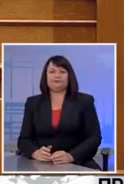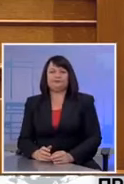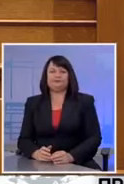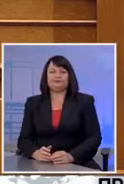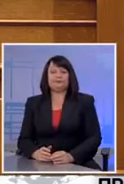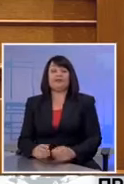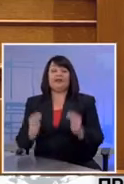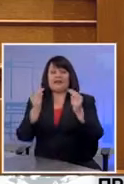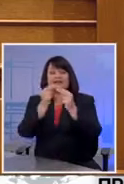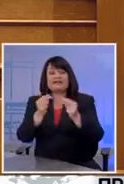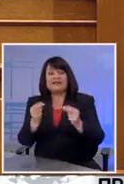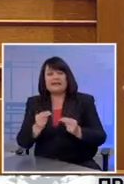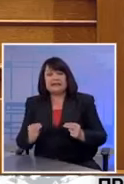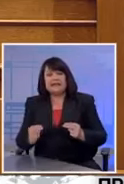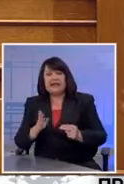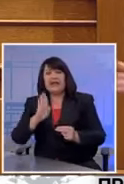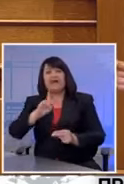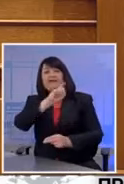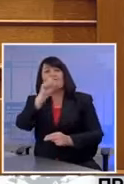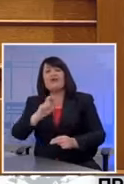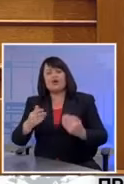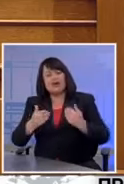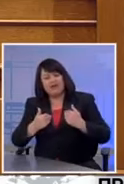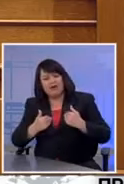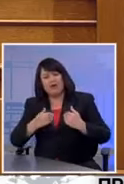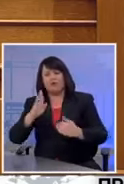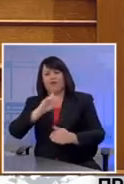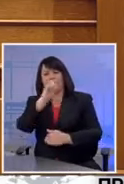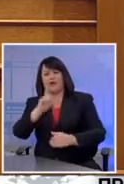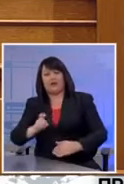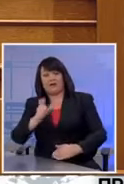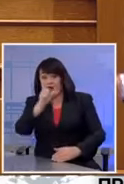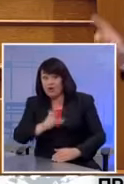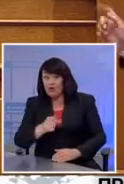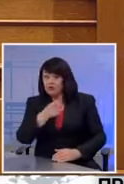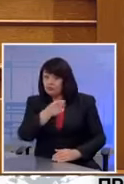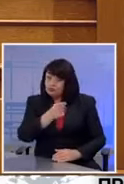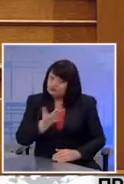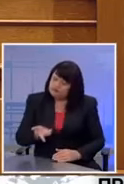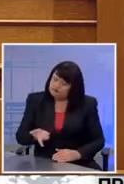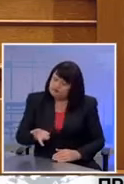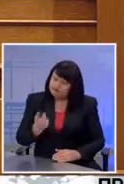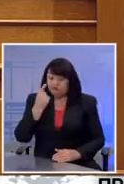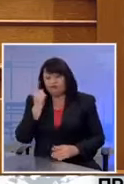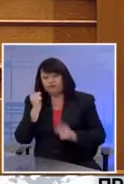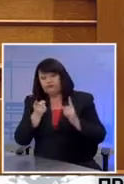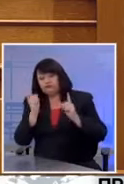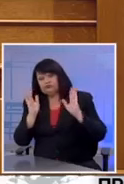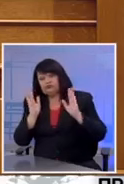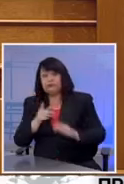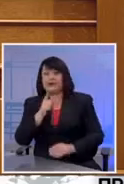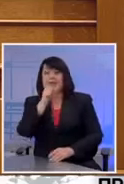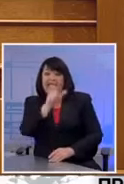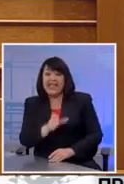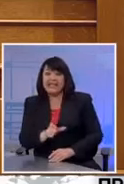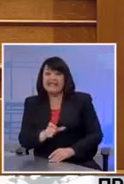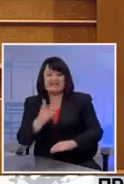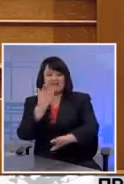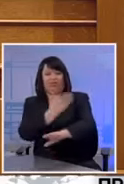αυτά είναι στοιχεία του βιογραφικού μας, κρίνονται. Όταν όμως εσείς κάνατε τη δικιά σας